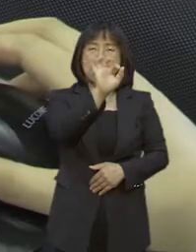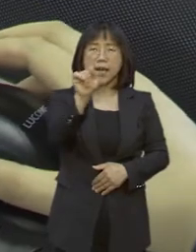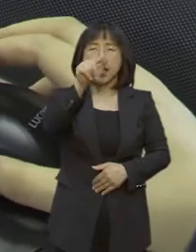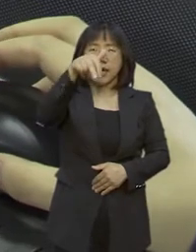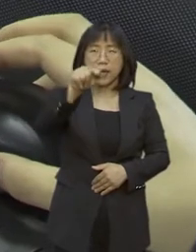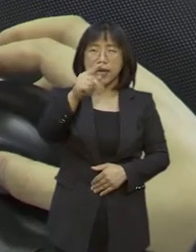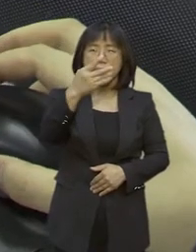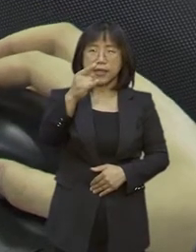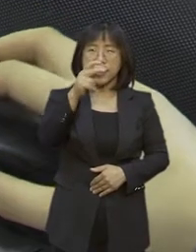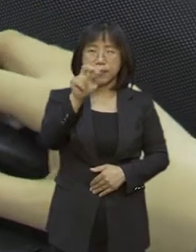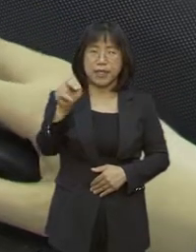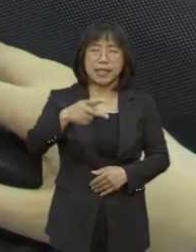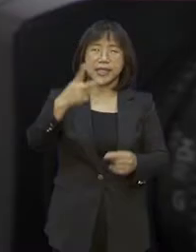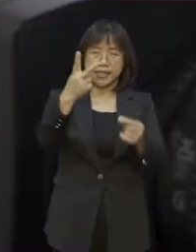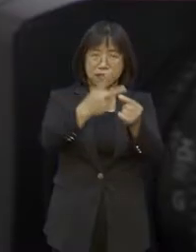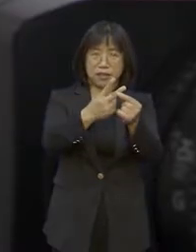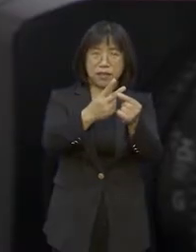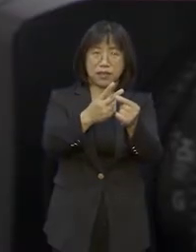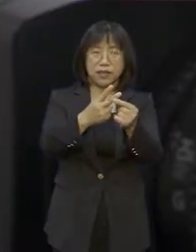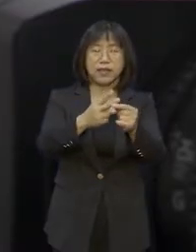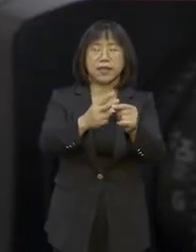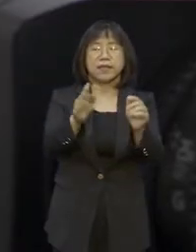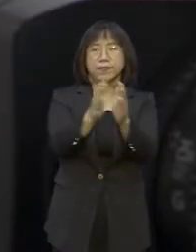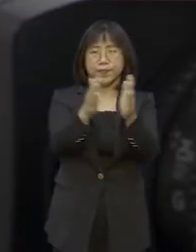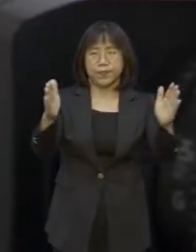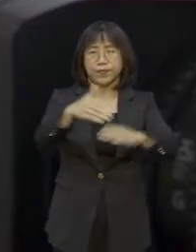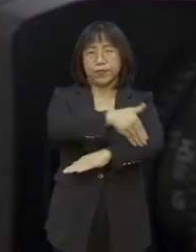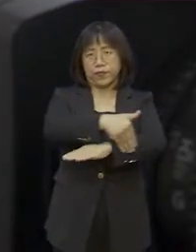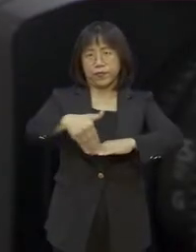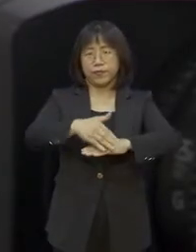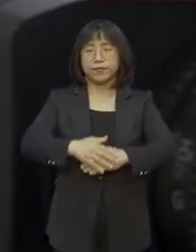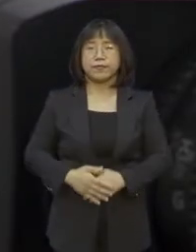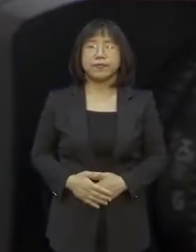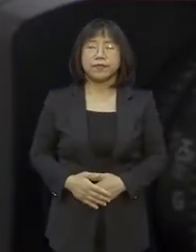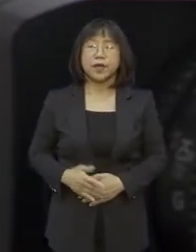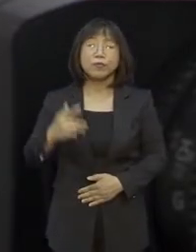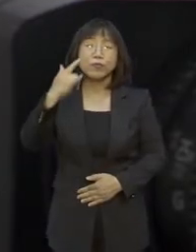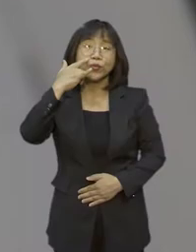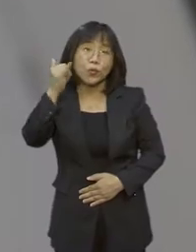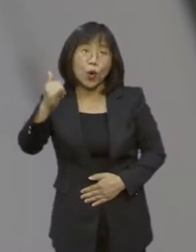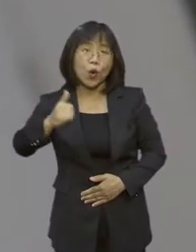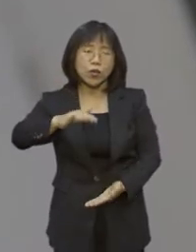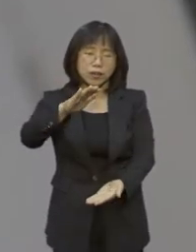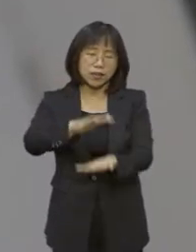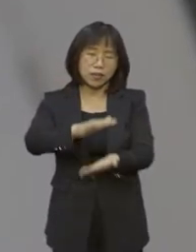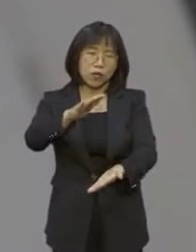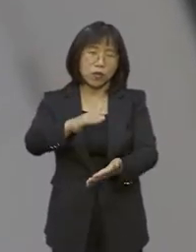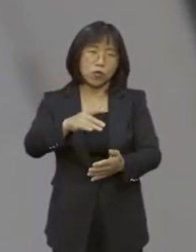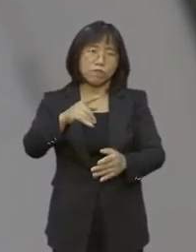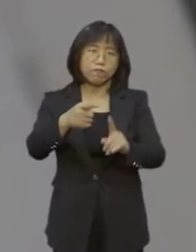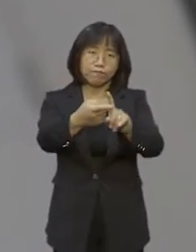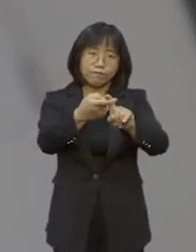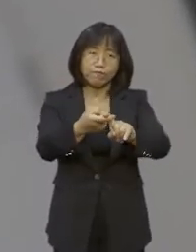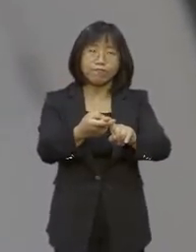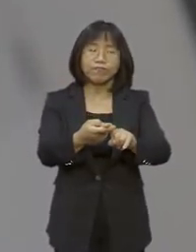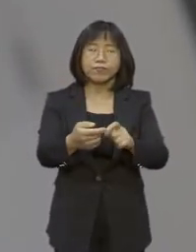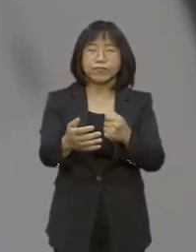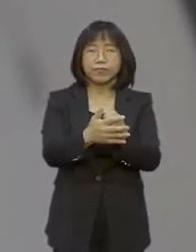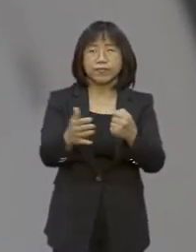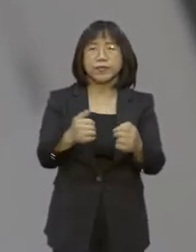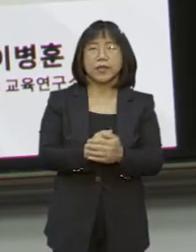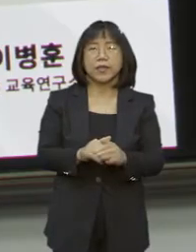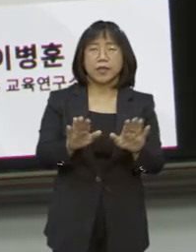2탄이 진행됩니다. 코로나에도 식을 줄 모르는 학부모들의 교육 열풍으로 지난 7월 열린 더